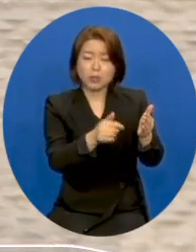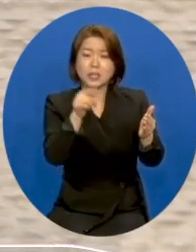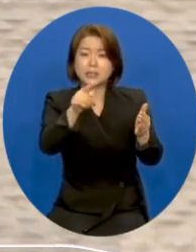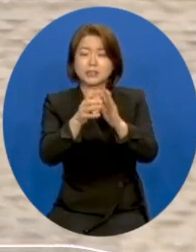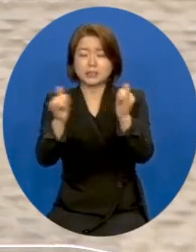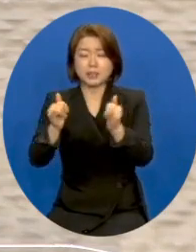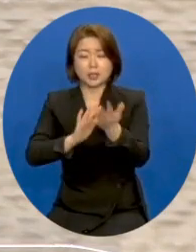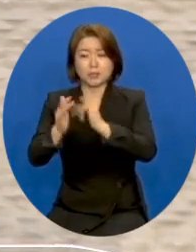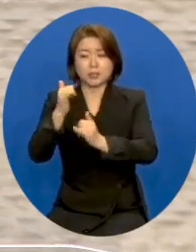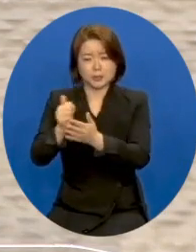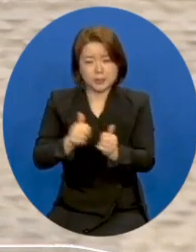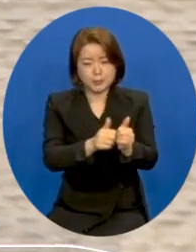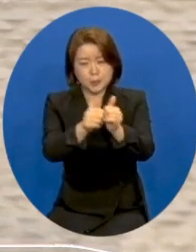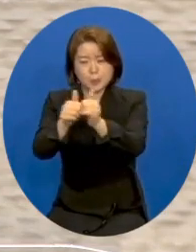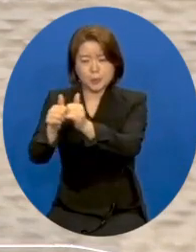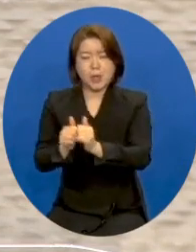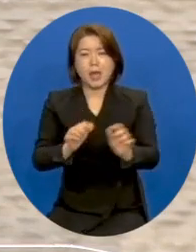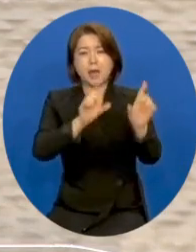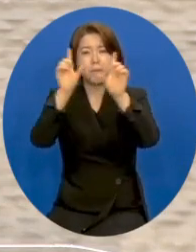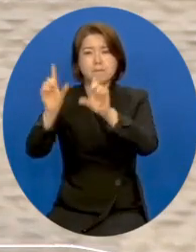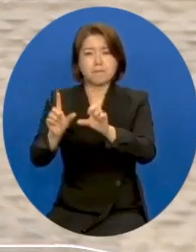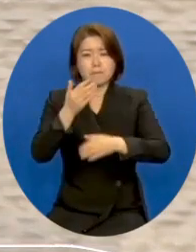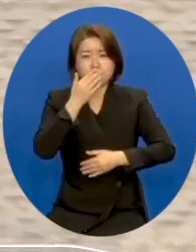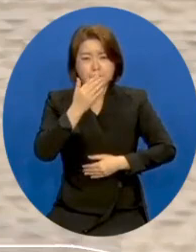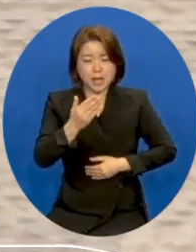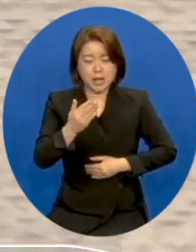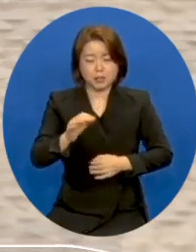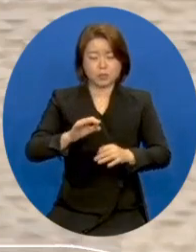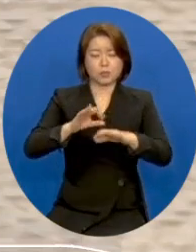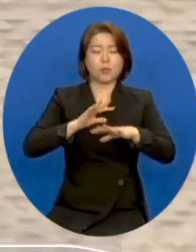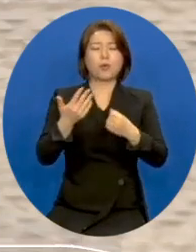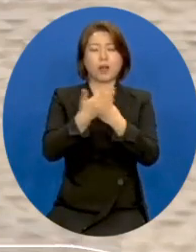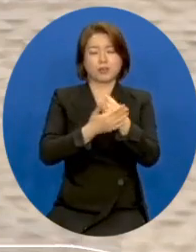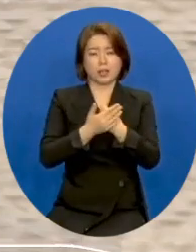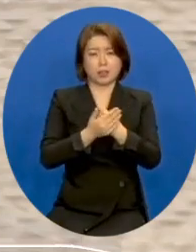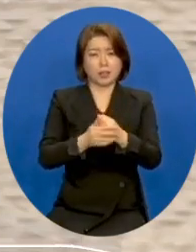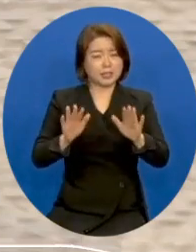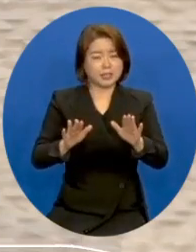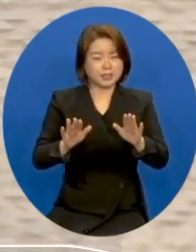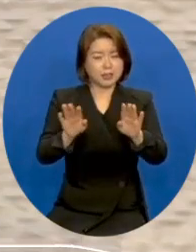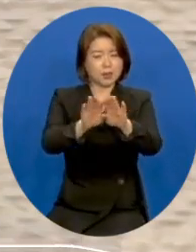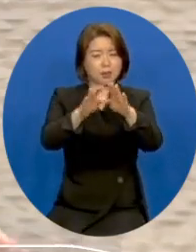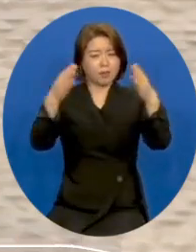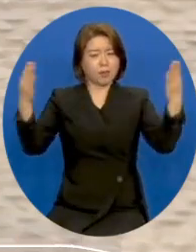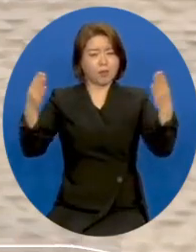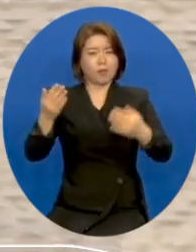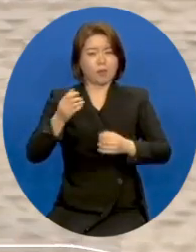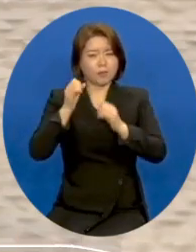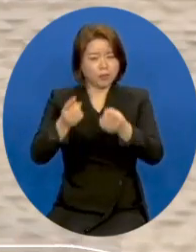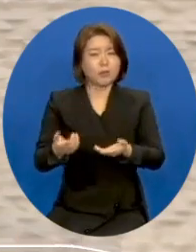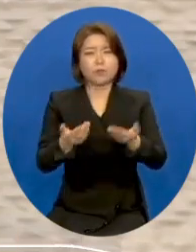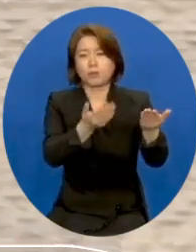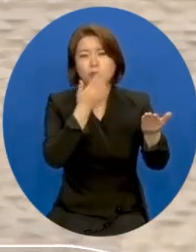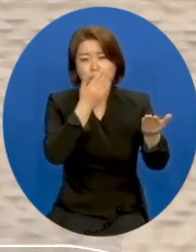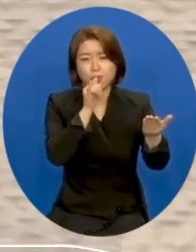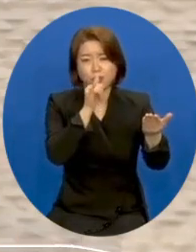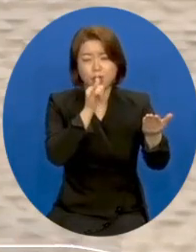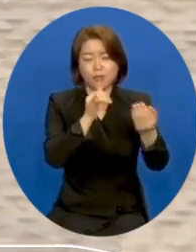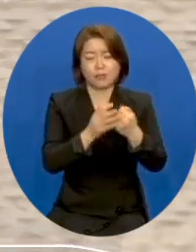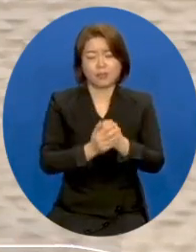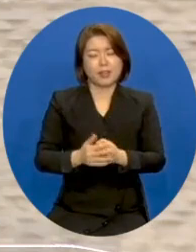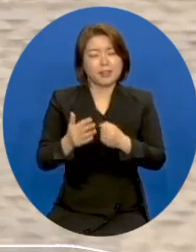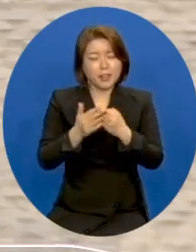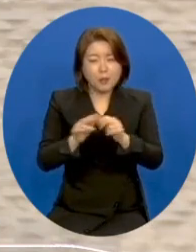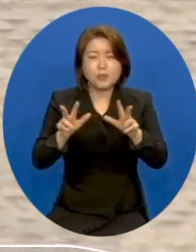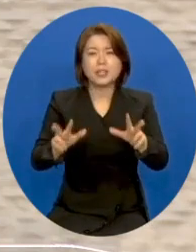예수님과 동행하는 삶을 살게 되는 놀라운 은혜가 이제는 활짝 열렸다는 겁니다. 그래서